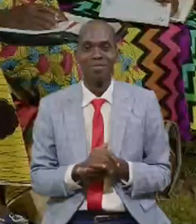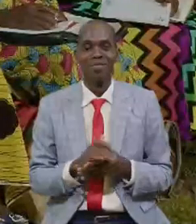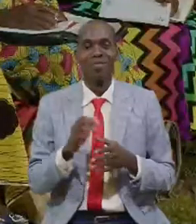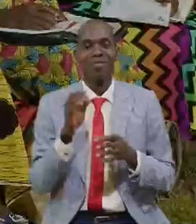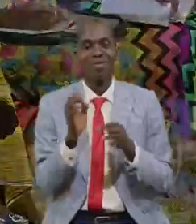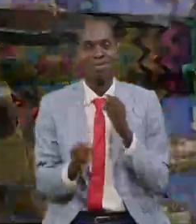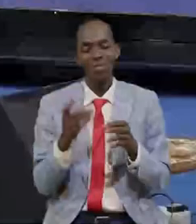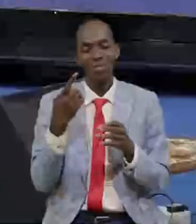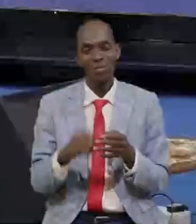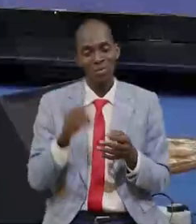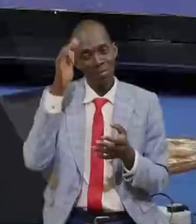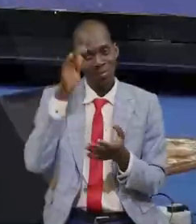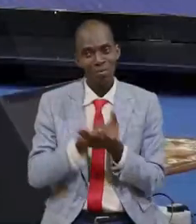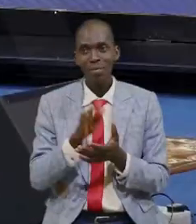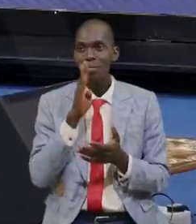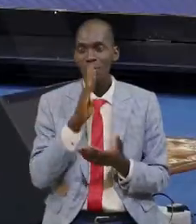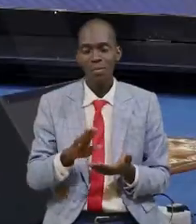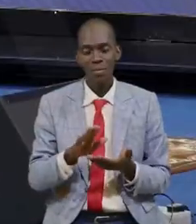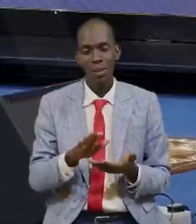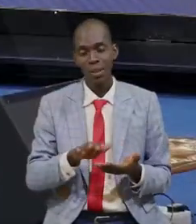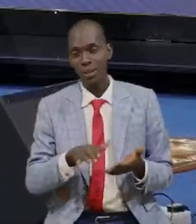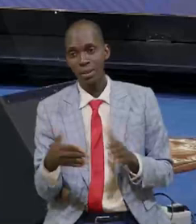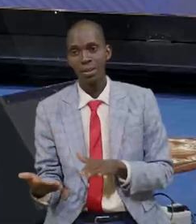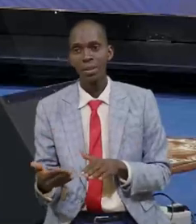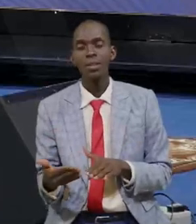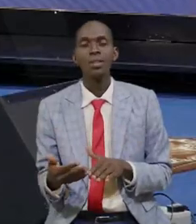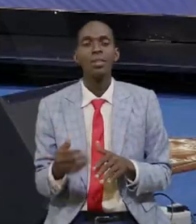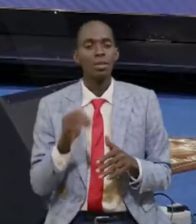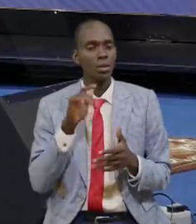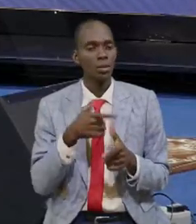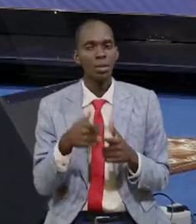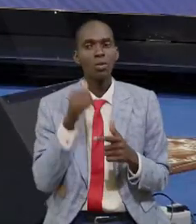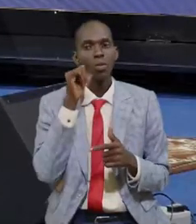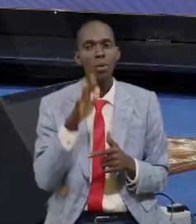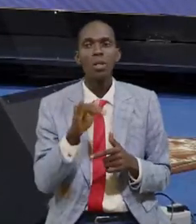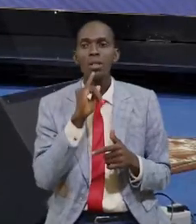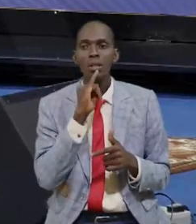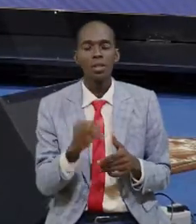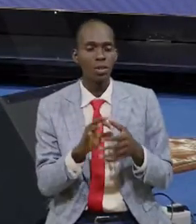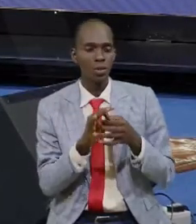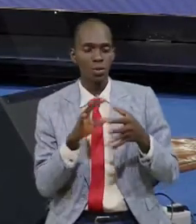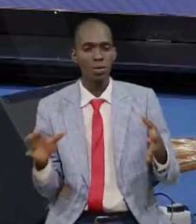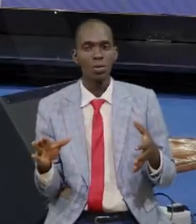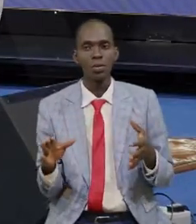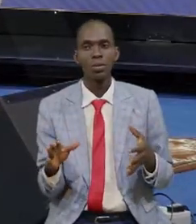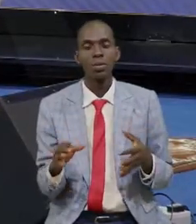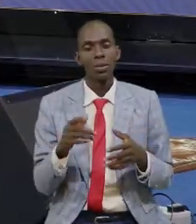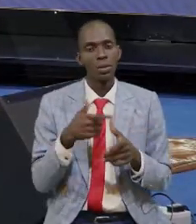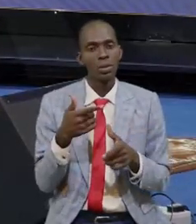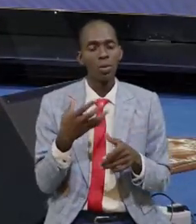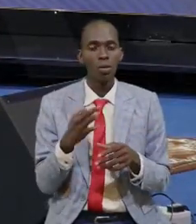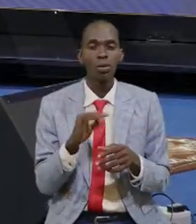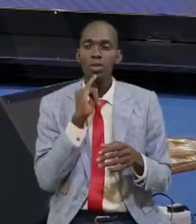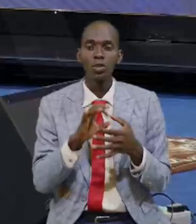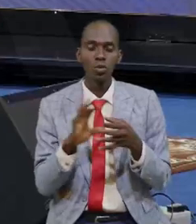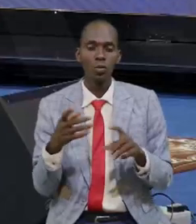Mais si le mari meurt, elle est dégagée de la loi qui la liait à son mari. Marie,